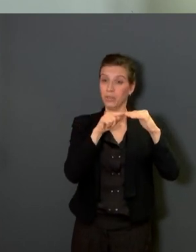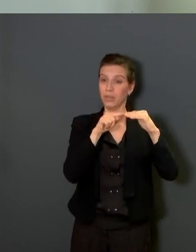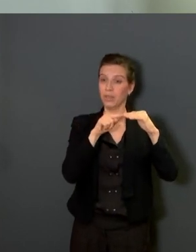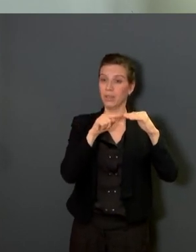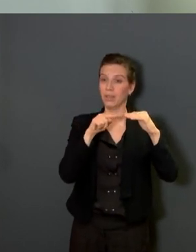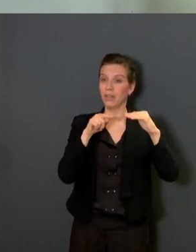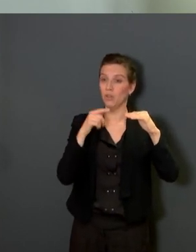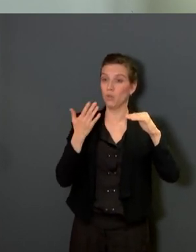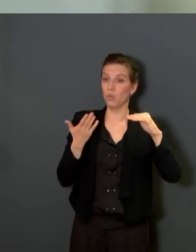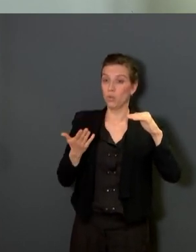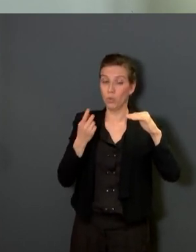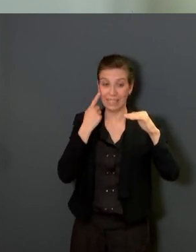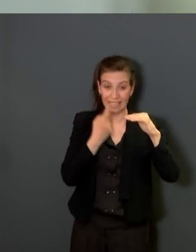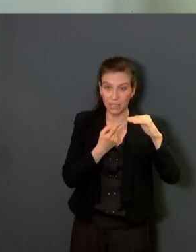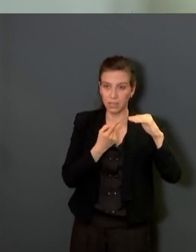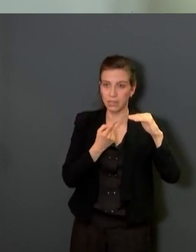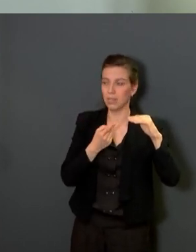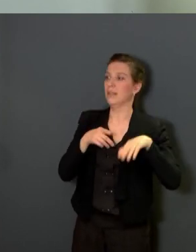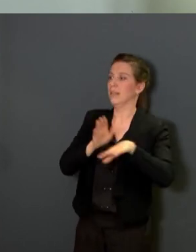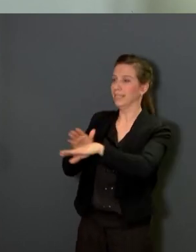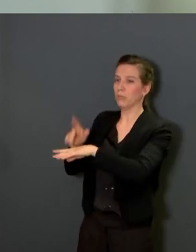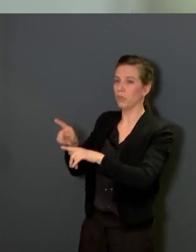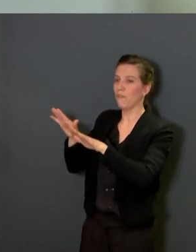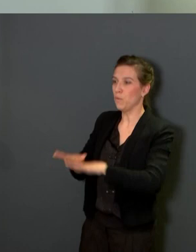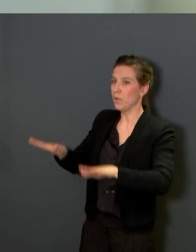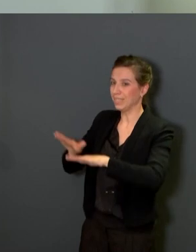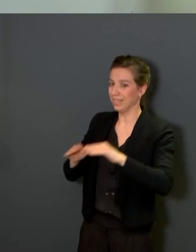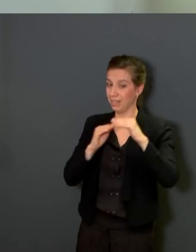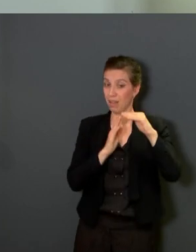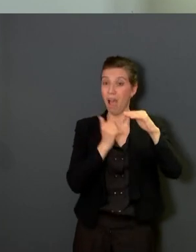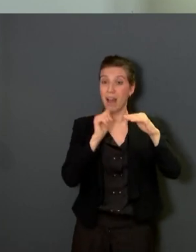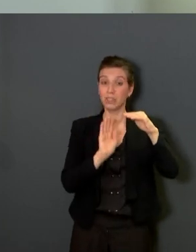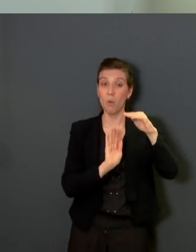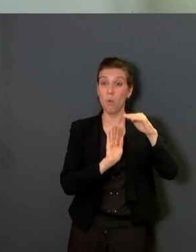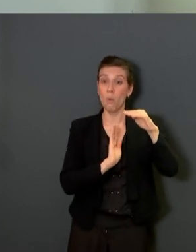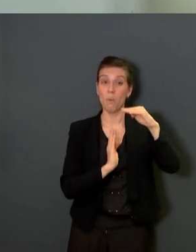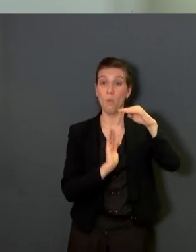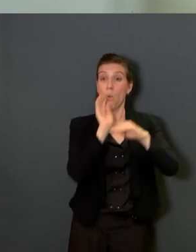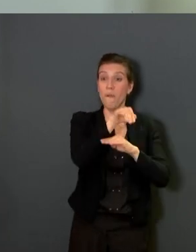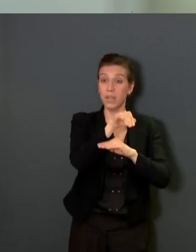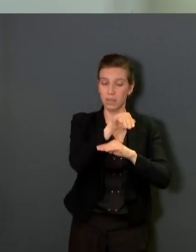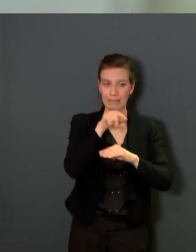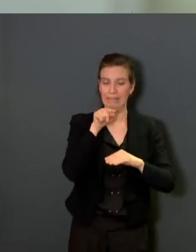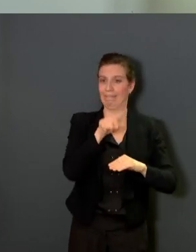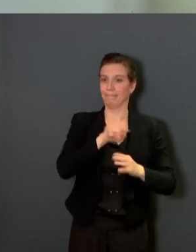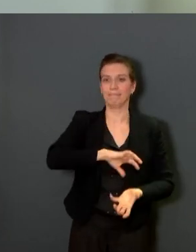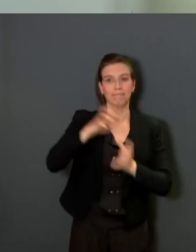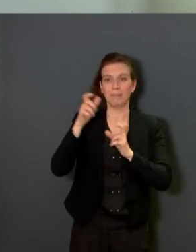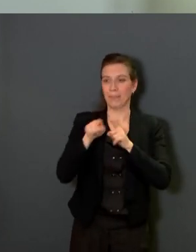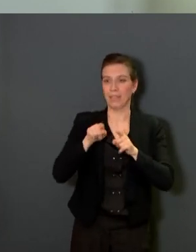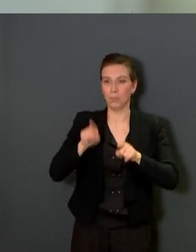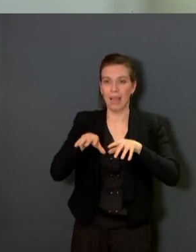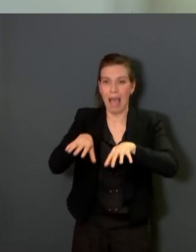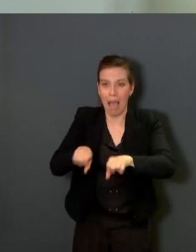op misschien slechtere ontwikkelingen. U moet een soort van noodplanning volgen. Dat betekent eigenlijk dat we in het jargon dat wij gebruiken